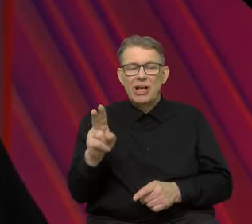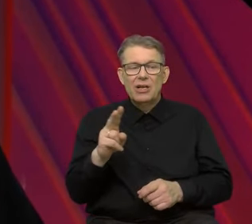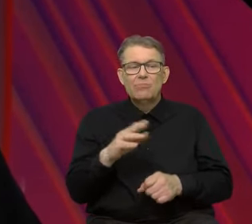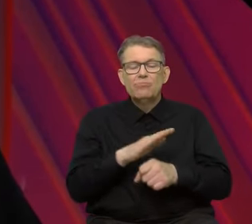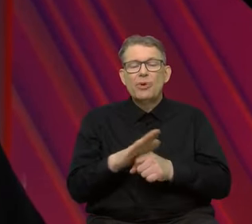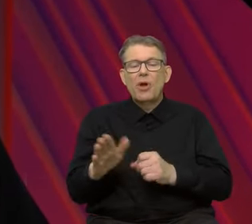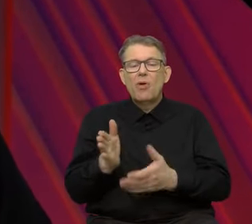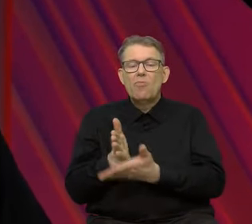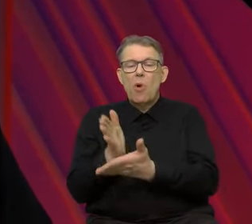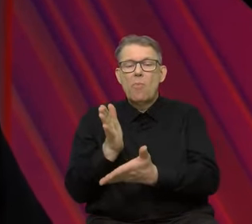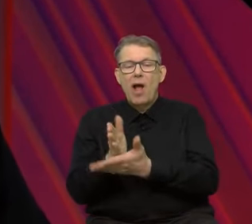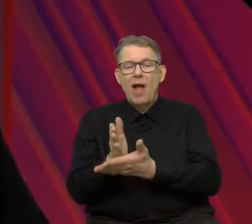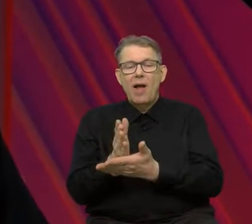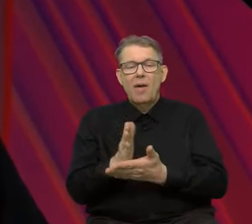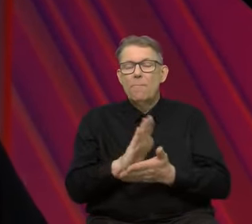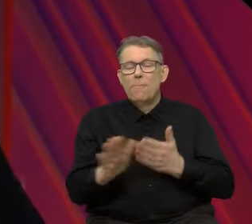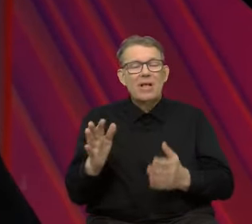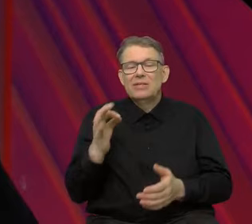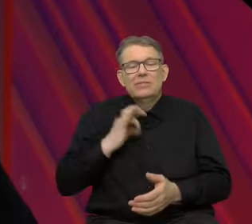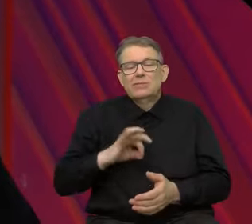Weroniką.